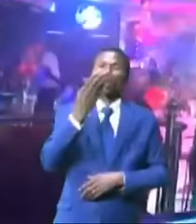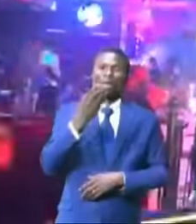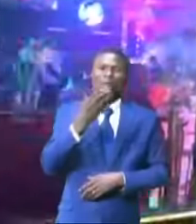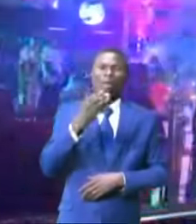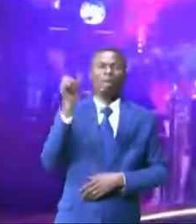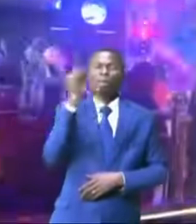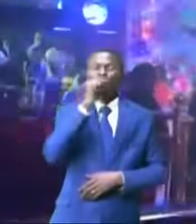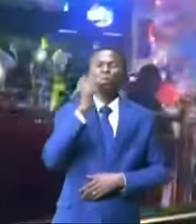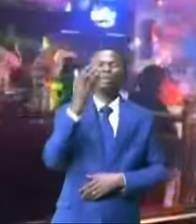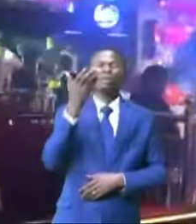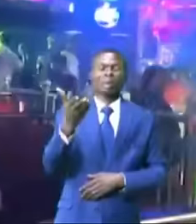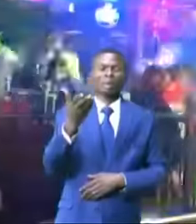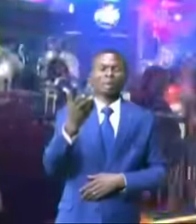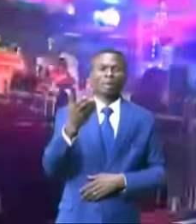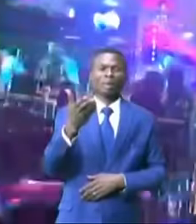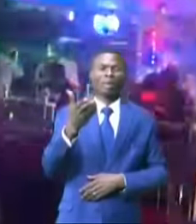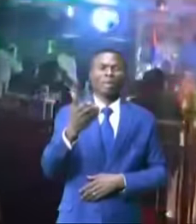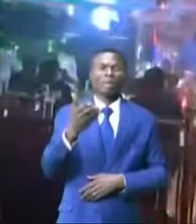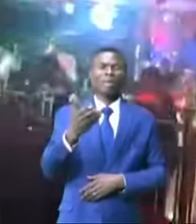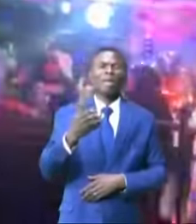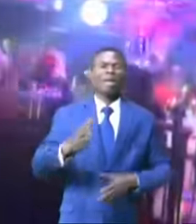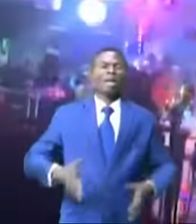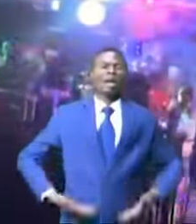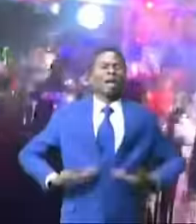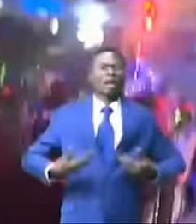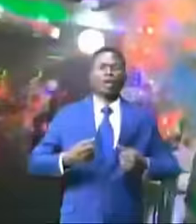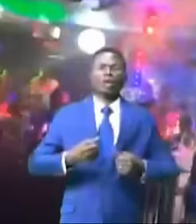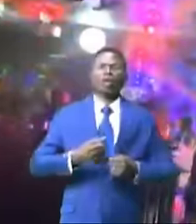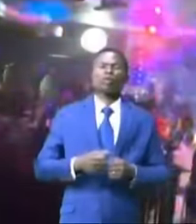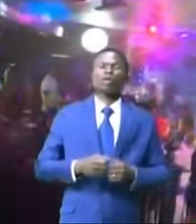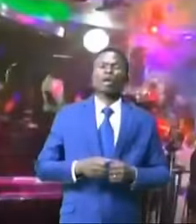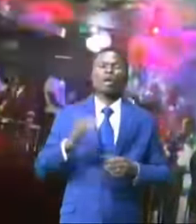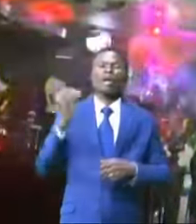Il y a aussi une vie à Bunia.